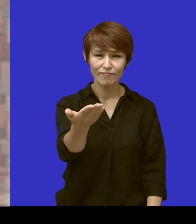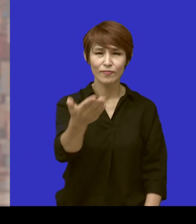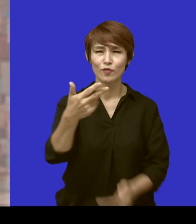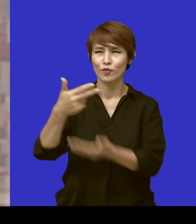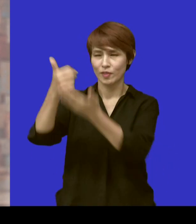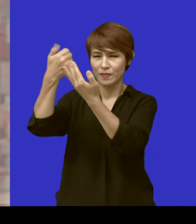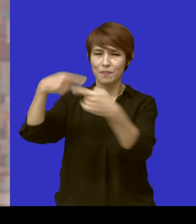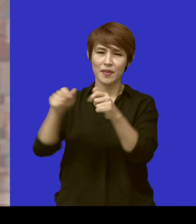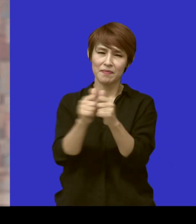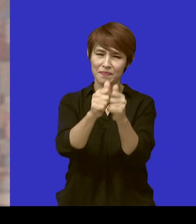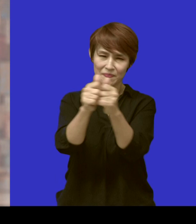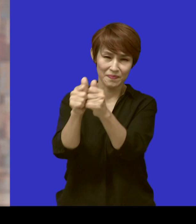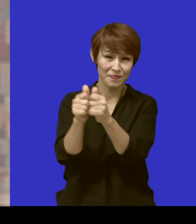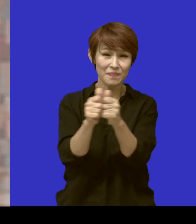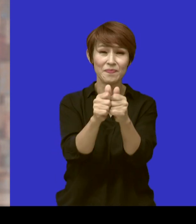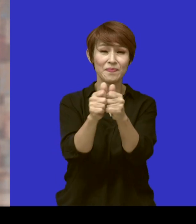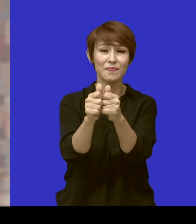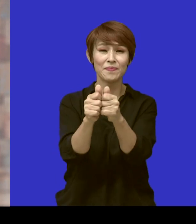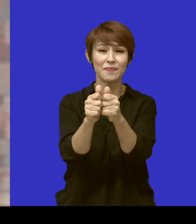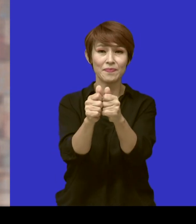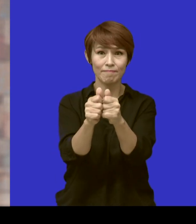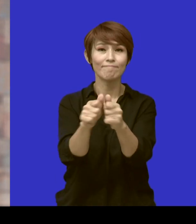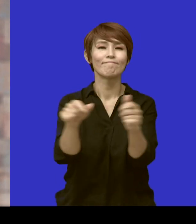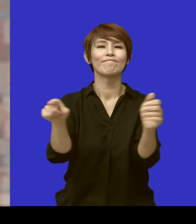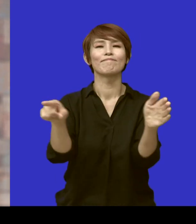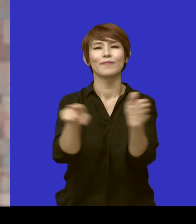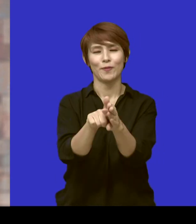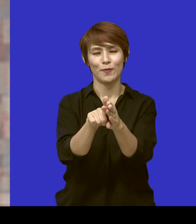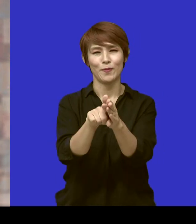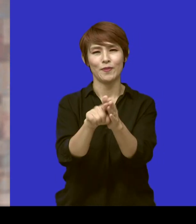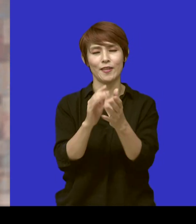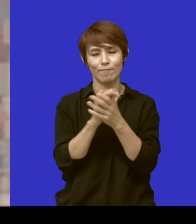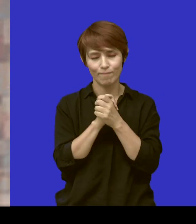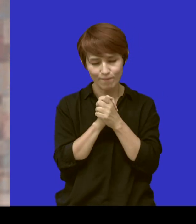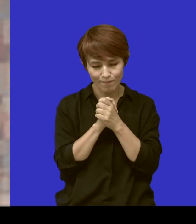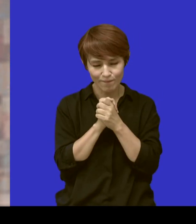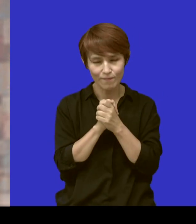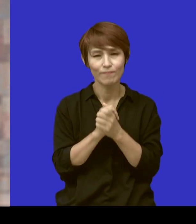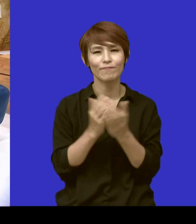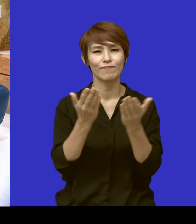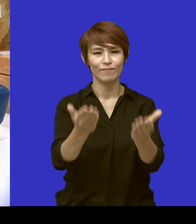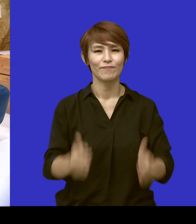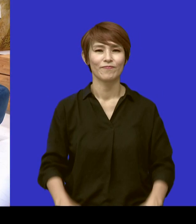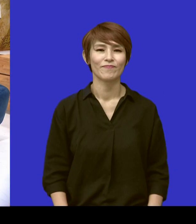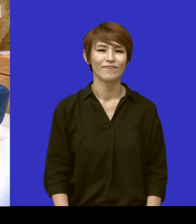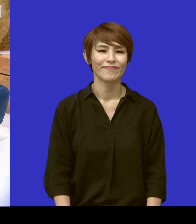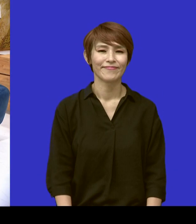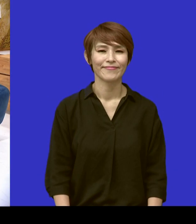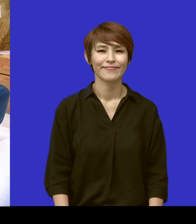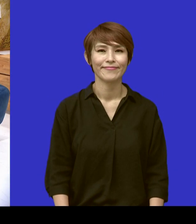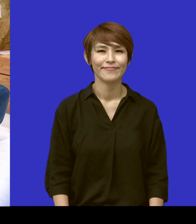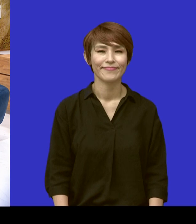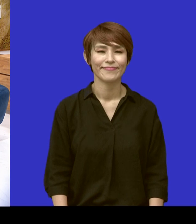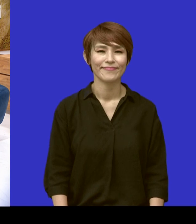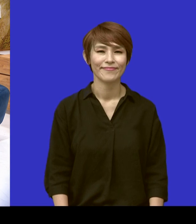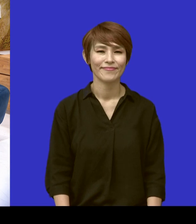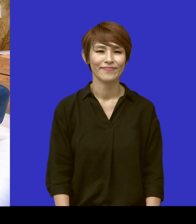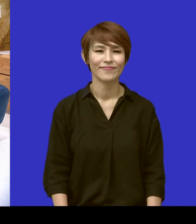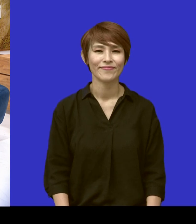주님이 함께 가실 거라고 믿고 기도하겠습니다. 아멘. 아멘.